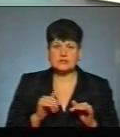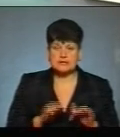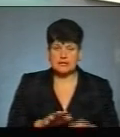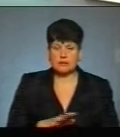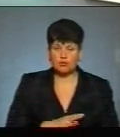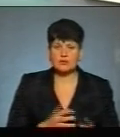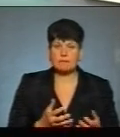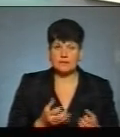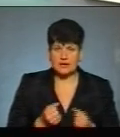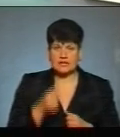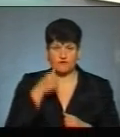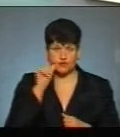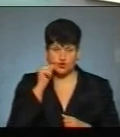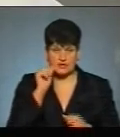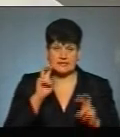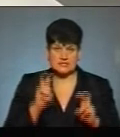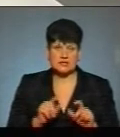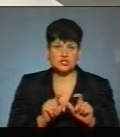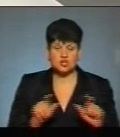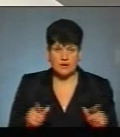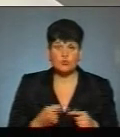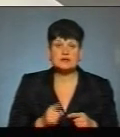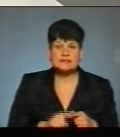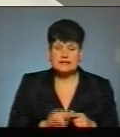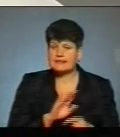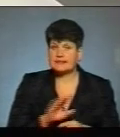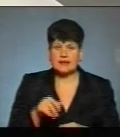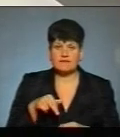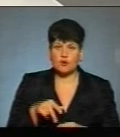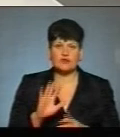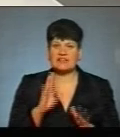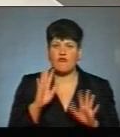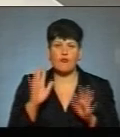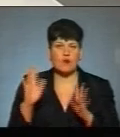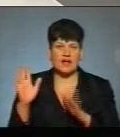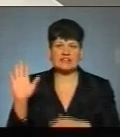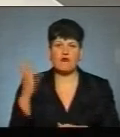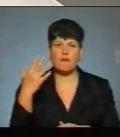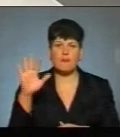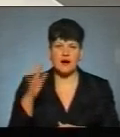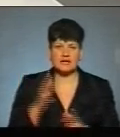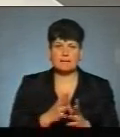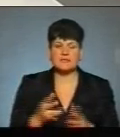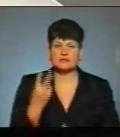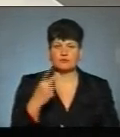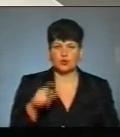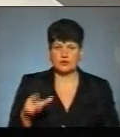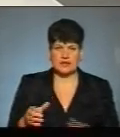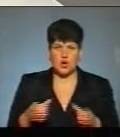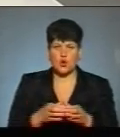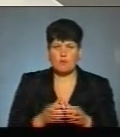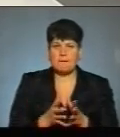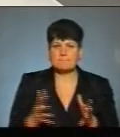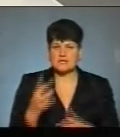були прийняті буквально вчора на засіданні штабу, це не виходити в парки більше двох чоловіків, не збиратися групами